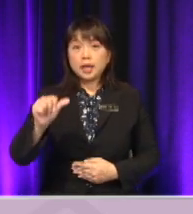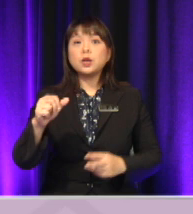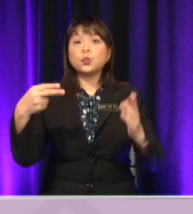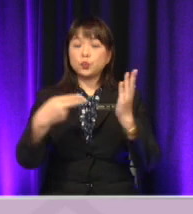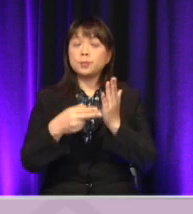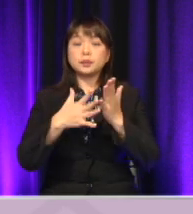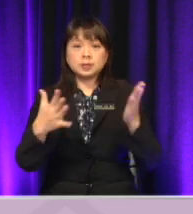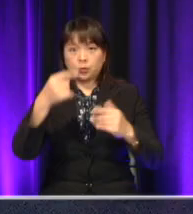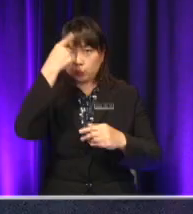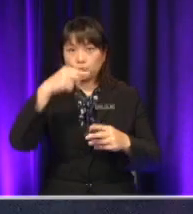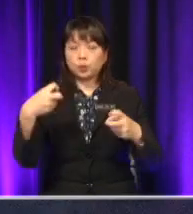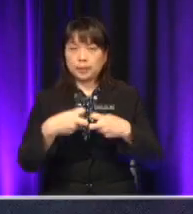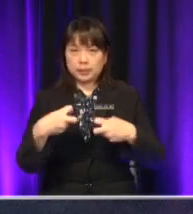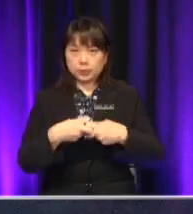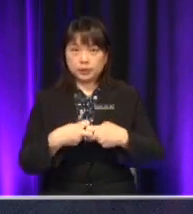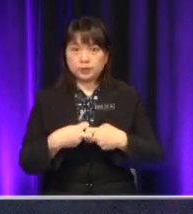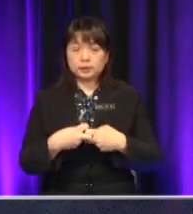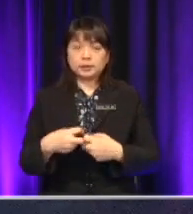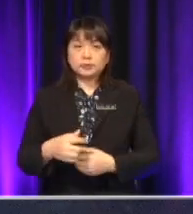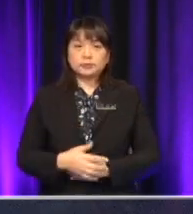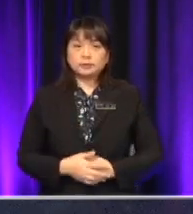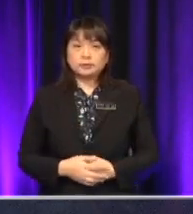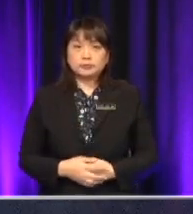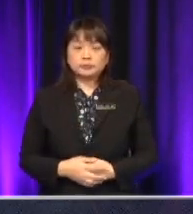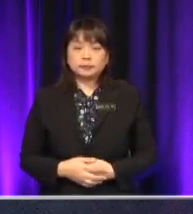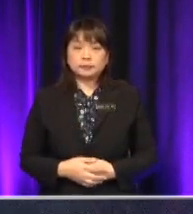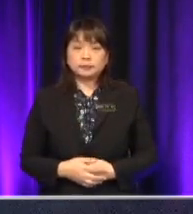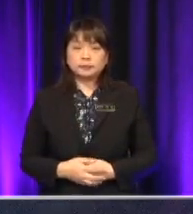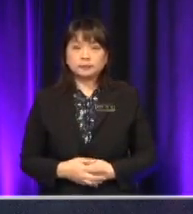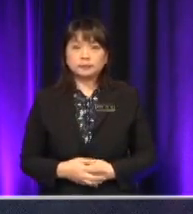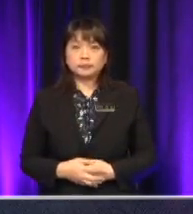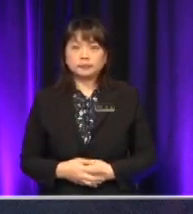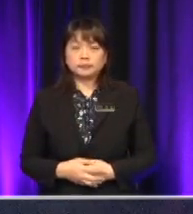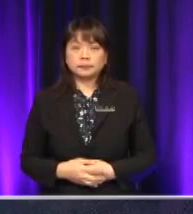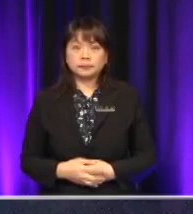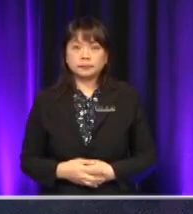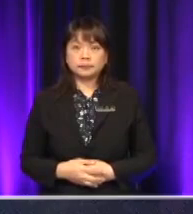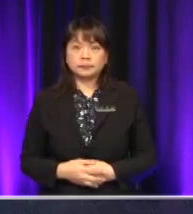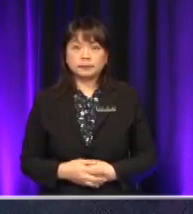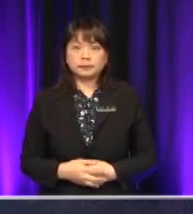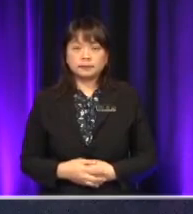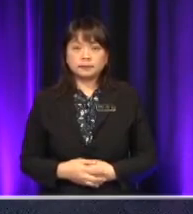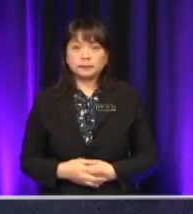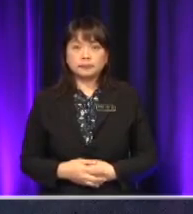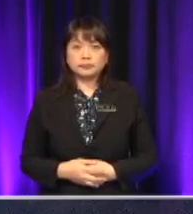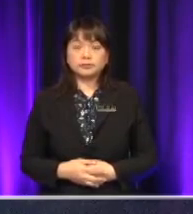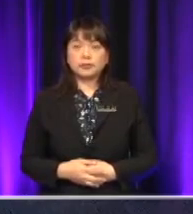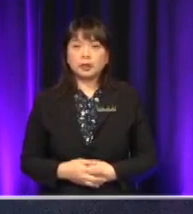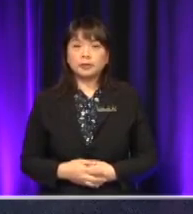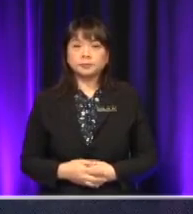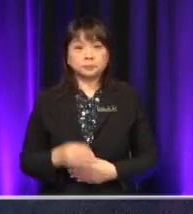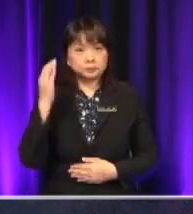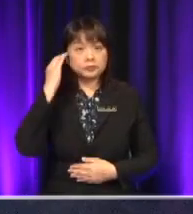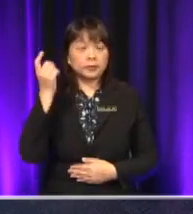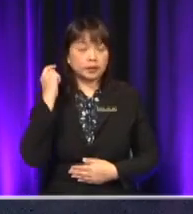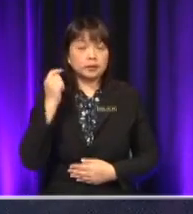huruf besar. Okey, dah boleh Panjang, boleh, simbolnya M ke huruf kecil, jisim kg huruf kecil, masa